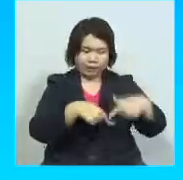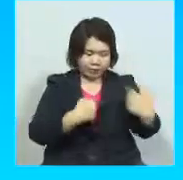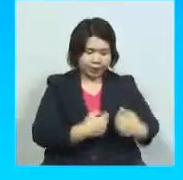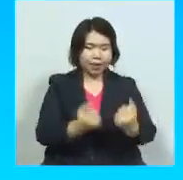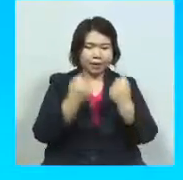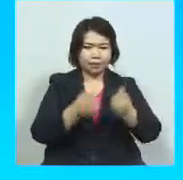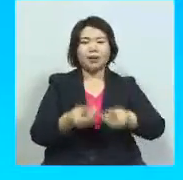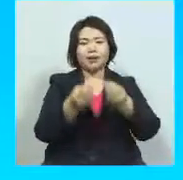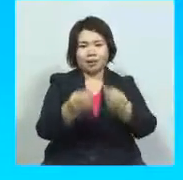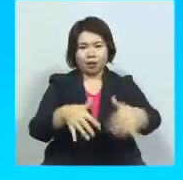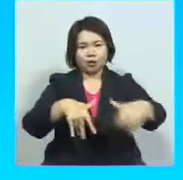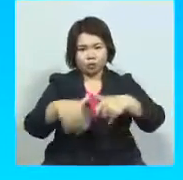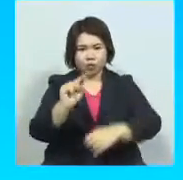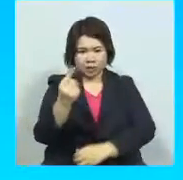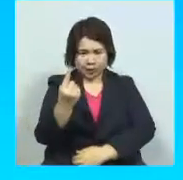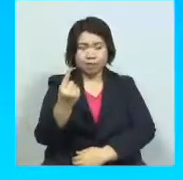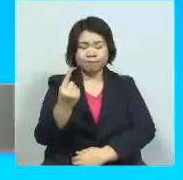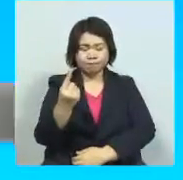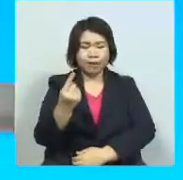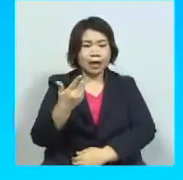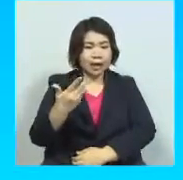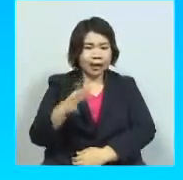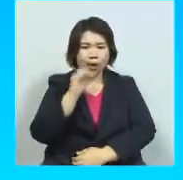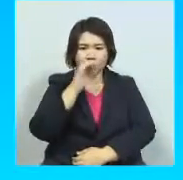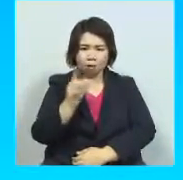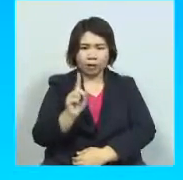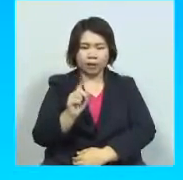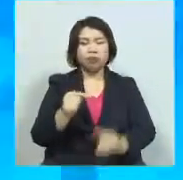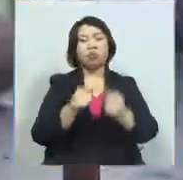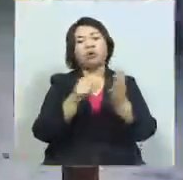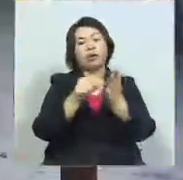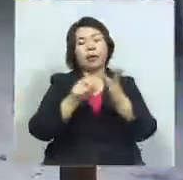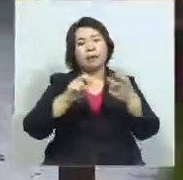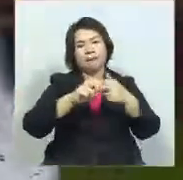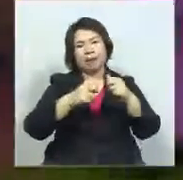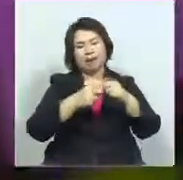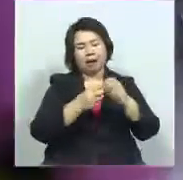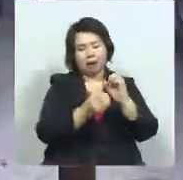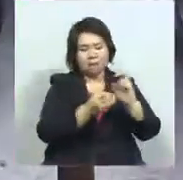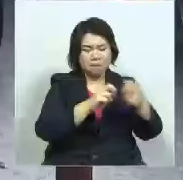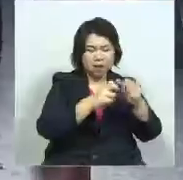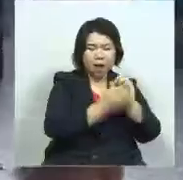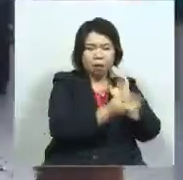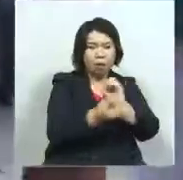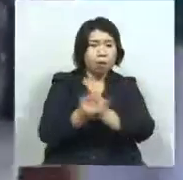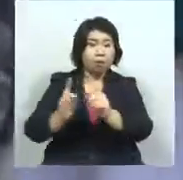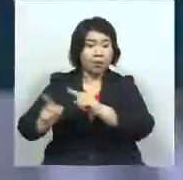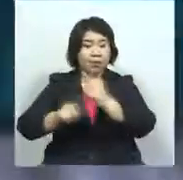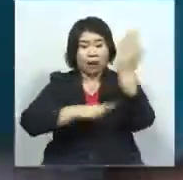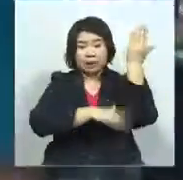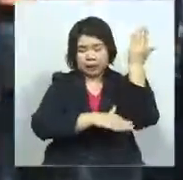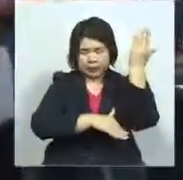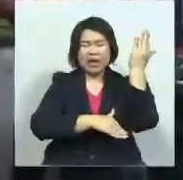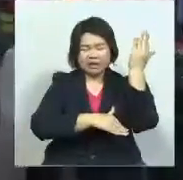ให้กำลังใจประชาชนอีกครั้งหนึ่งด้วยนอกจากนี้ยังพูดถึงเรื่องการแก้ปัญหาความไม่สงบในพื้นที่นะคะท่านบอกว่า